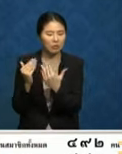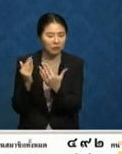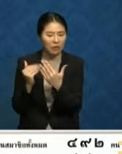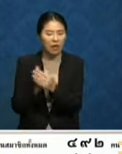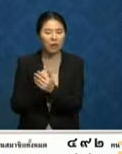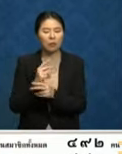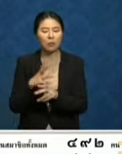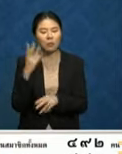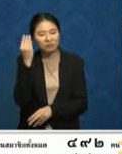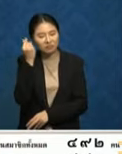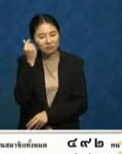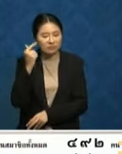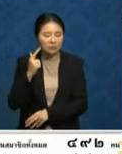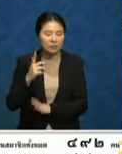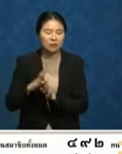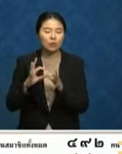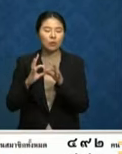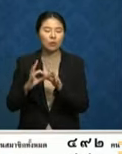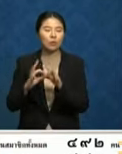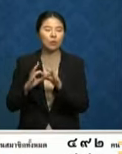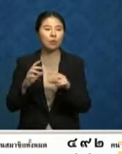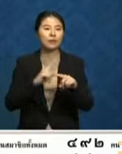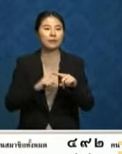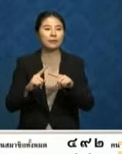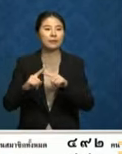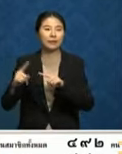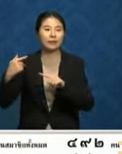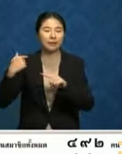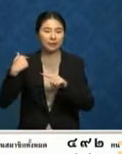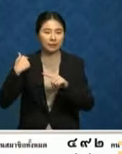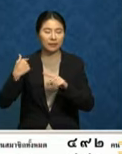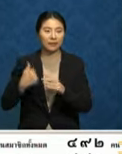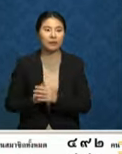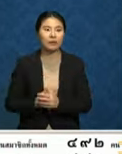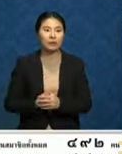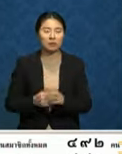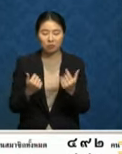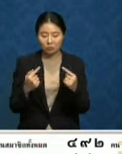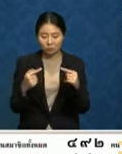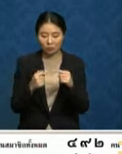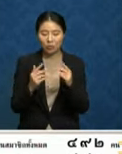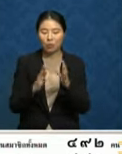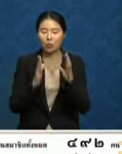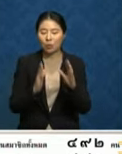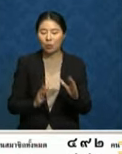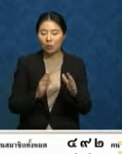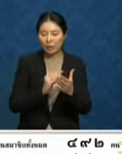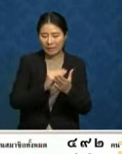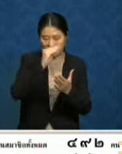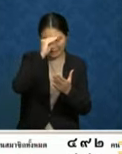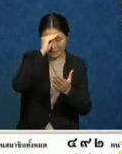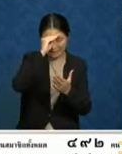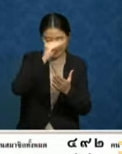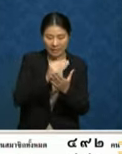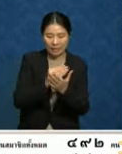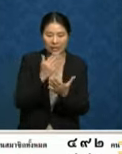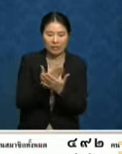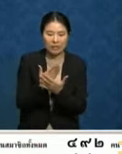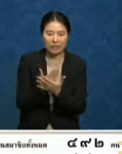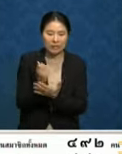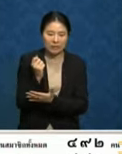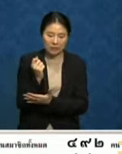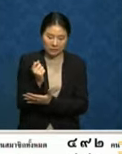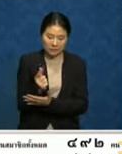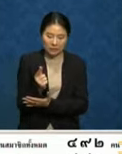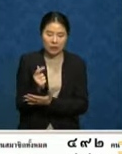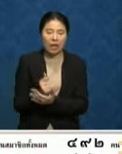สมาชิกทุกท่านนะคะในเรื่องของค่าเอ่อเล่าเรียนต่างๆที่ทุกท่านมีความกังวลและห่วง